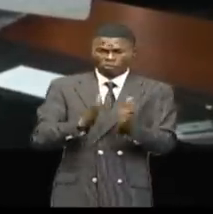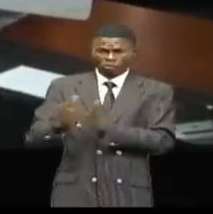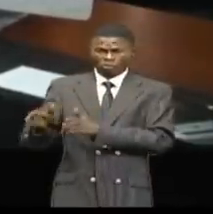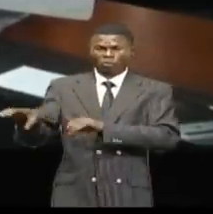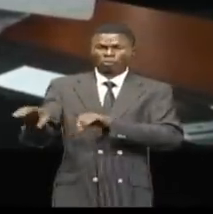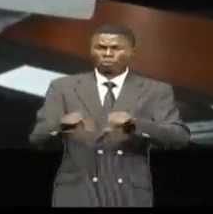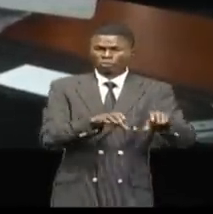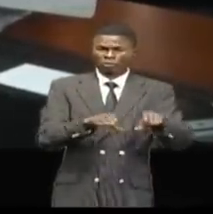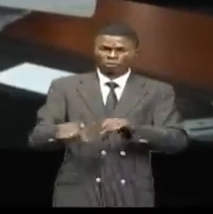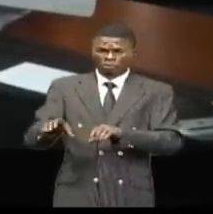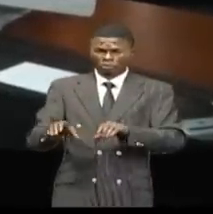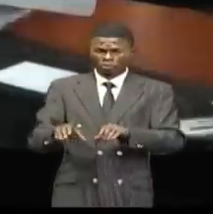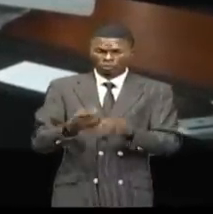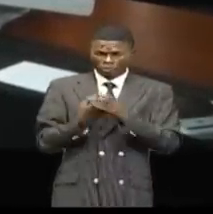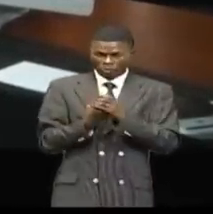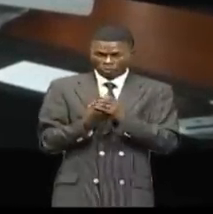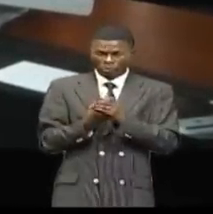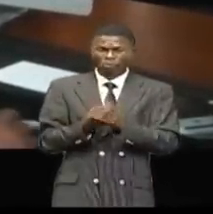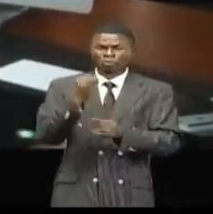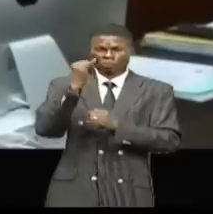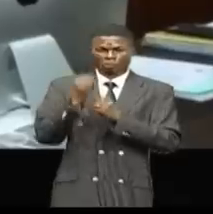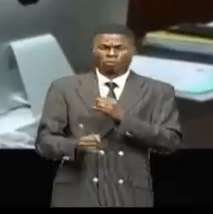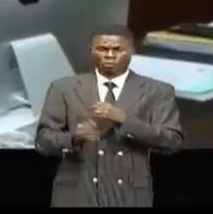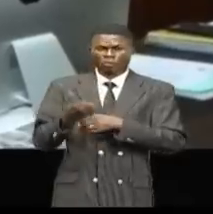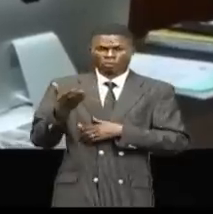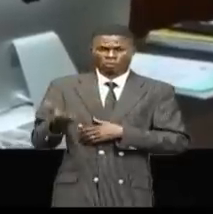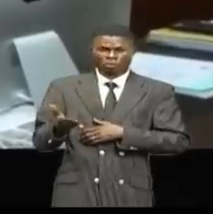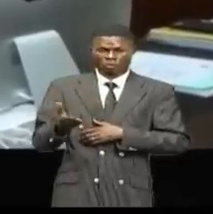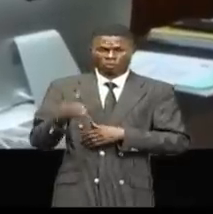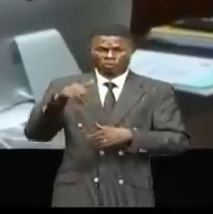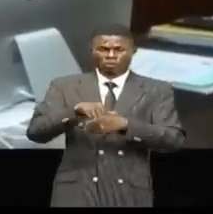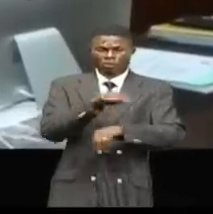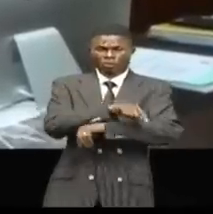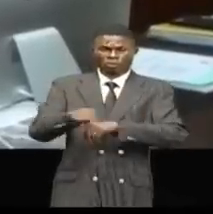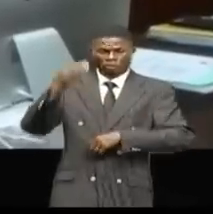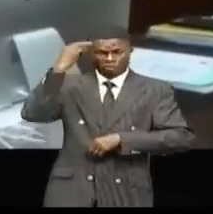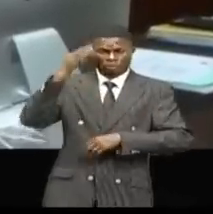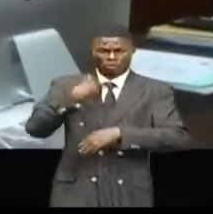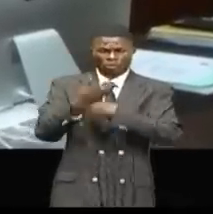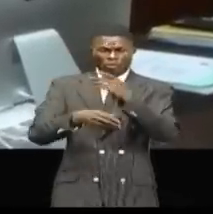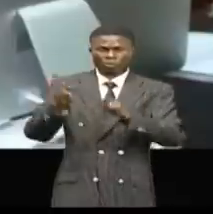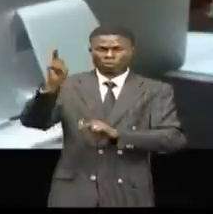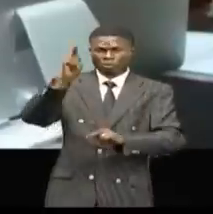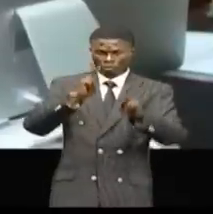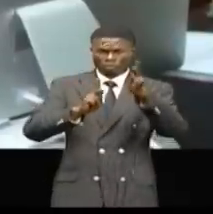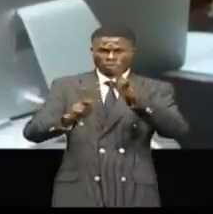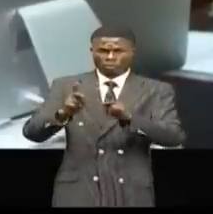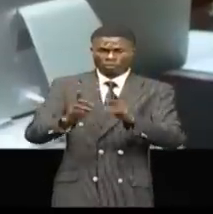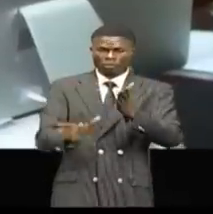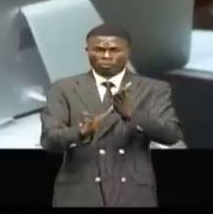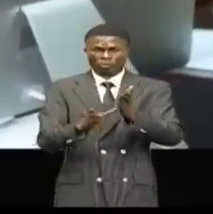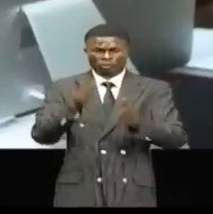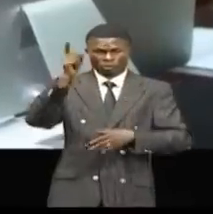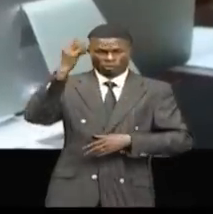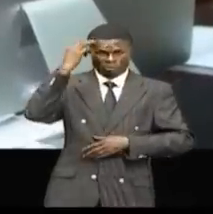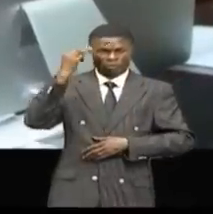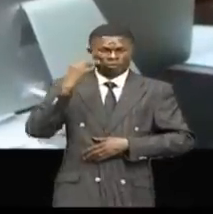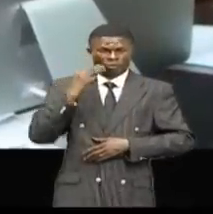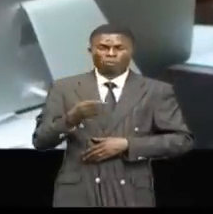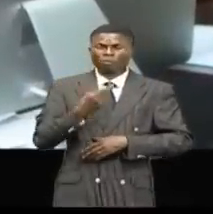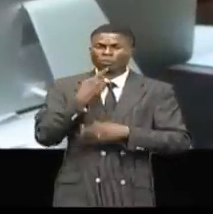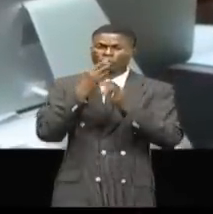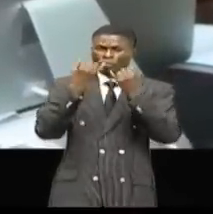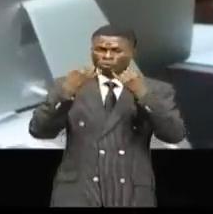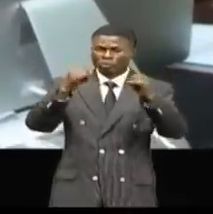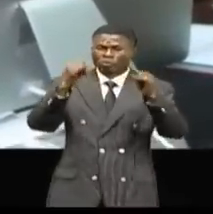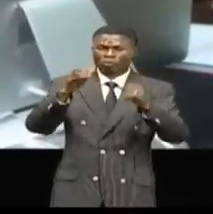actes sont en cours de finalisation au niveau du ministère de la fonction publique. Le vice-premier ministre a informé le